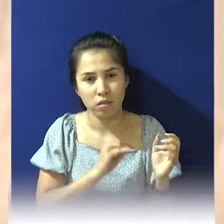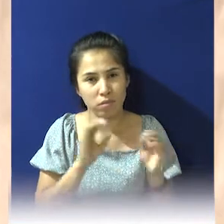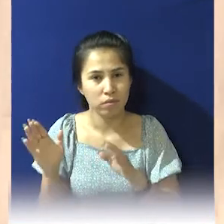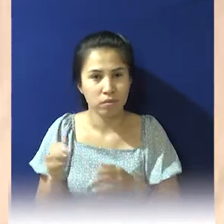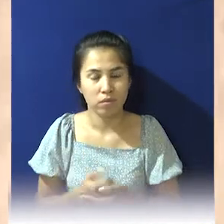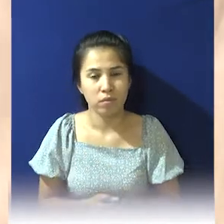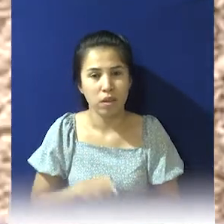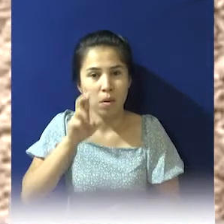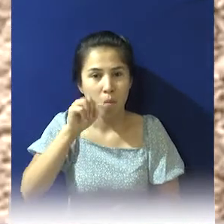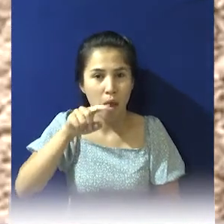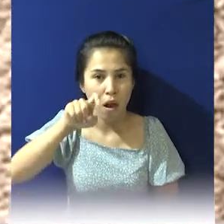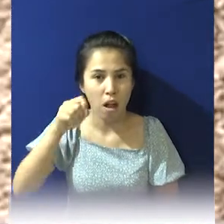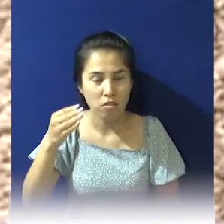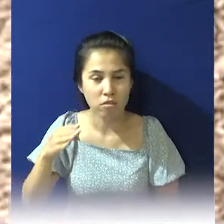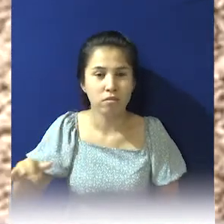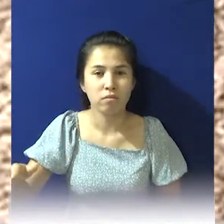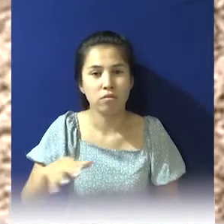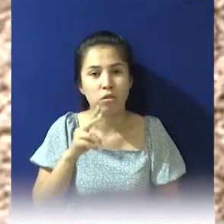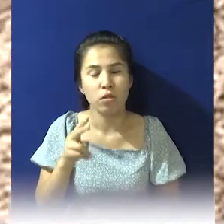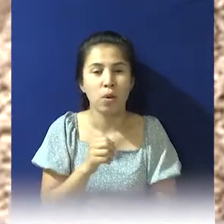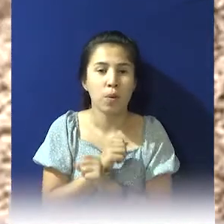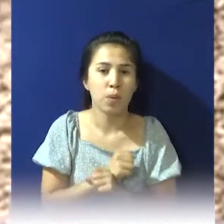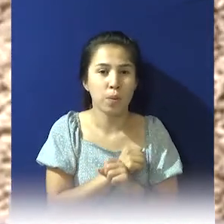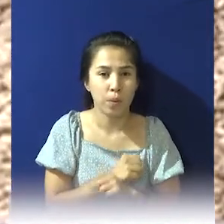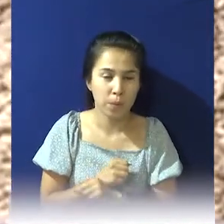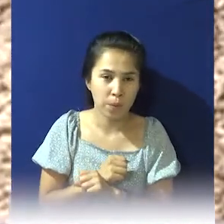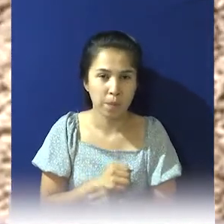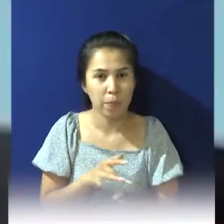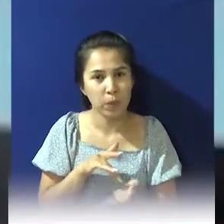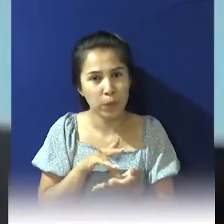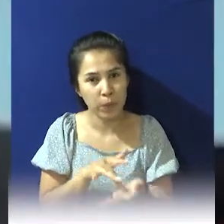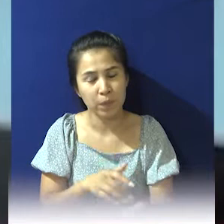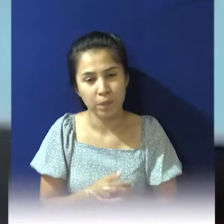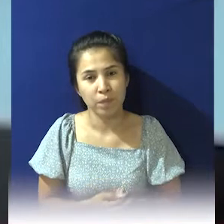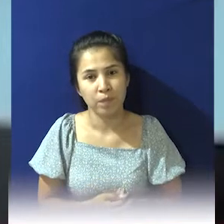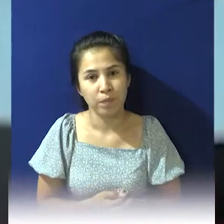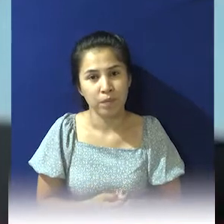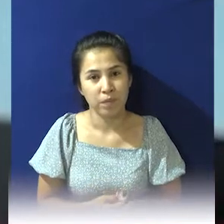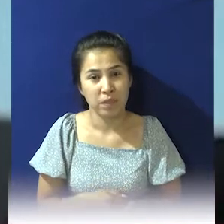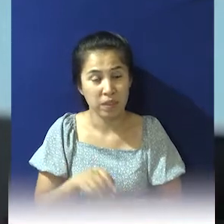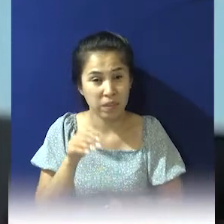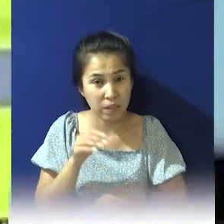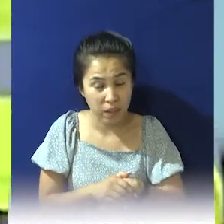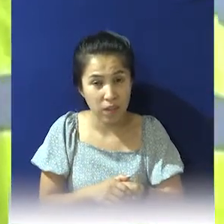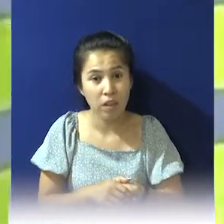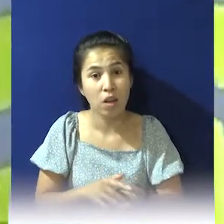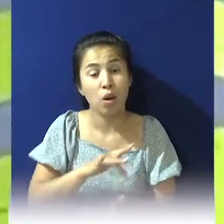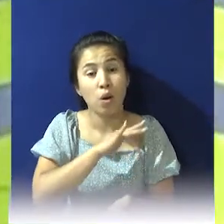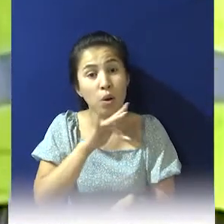Компания «Астықтранс» основана в 2013 году. Общий вагонный парк в управлении предприятия составляет